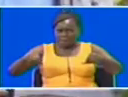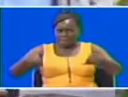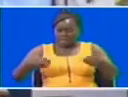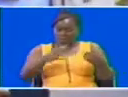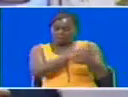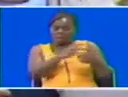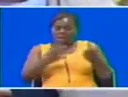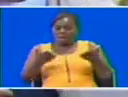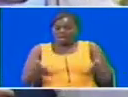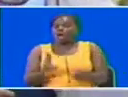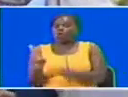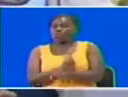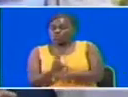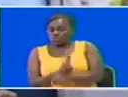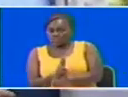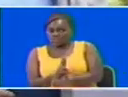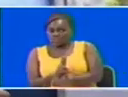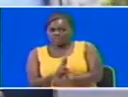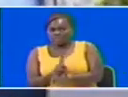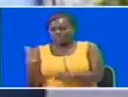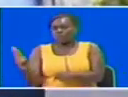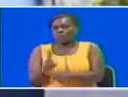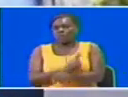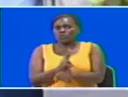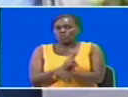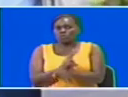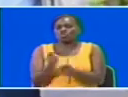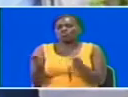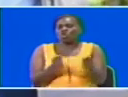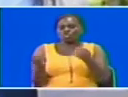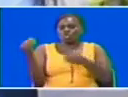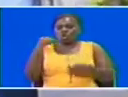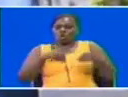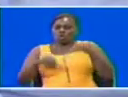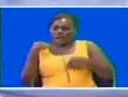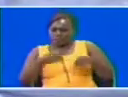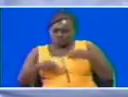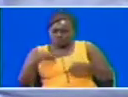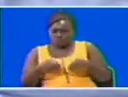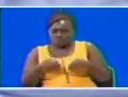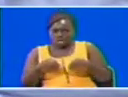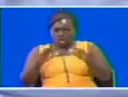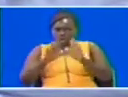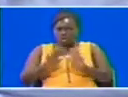Hii nguvu ambayo anatumia sasa, apigana na ufisadi katika serikali yake ya Jubilee. Kwamba hakuna kesi